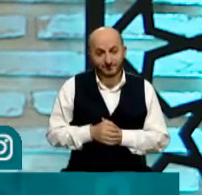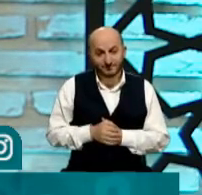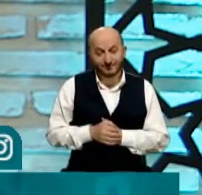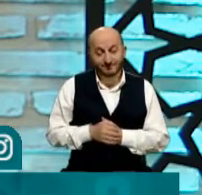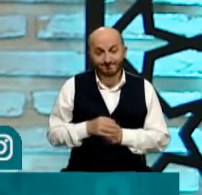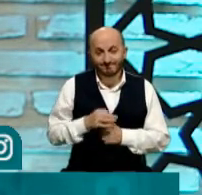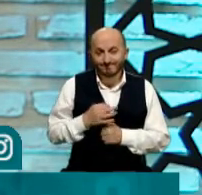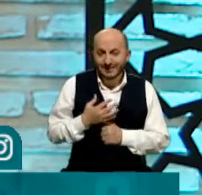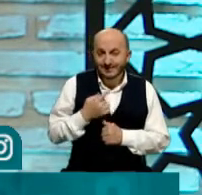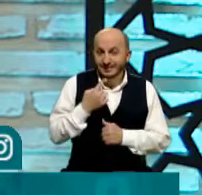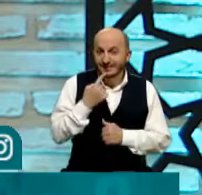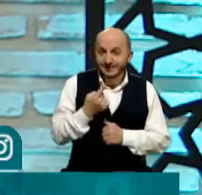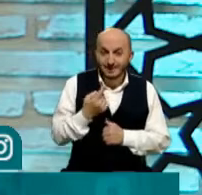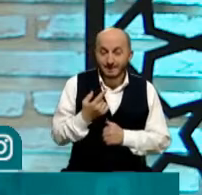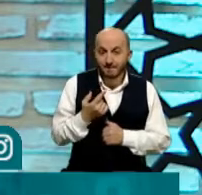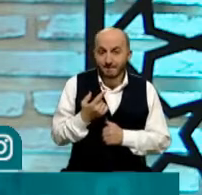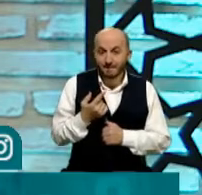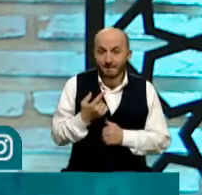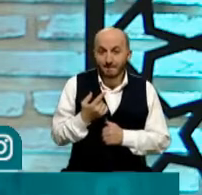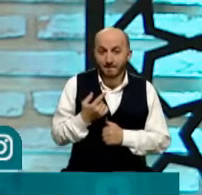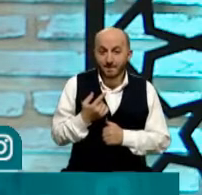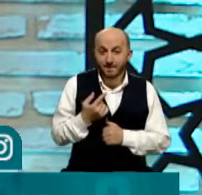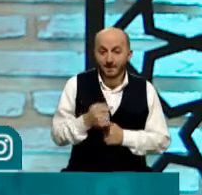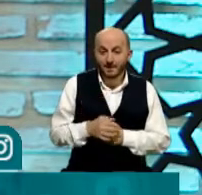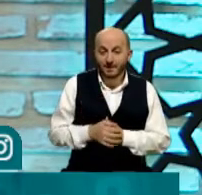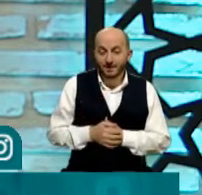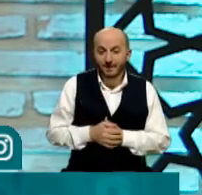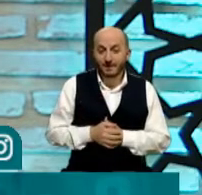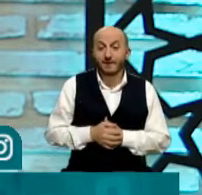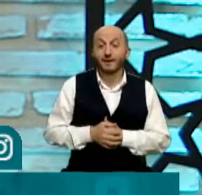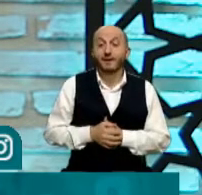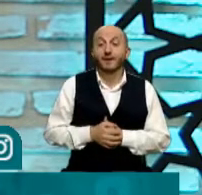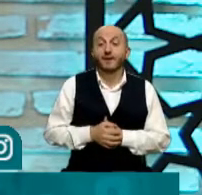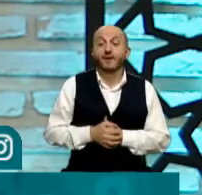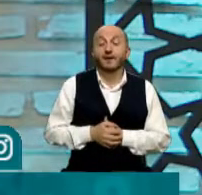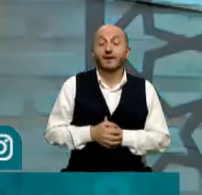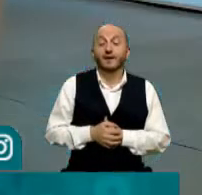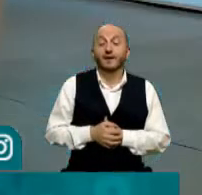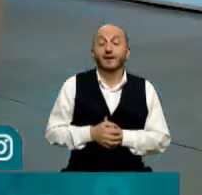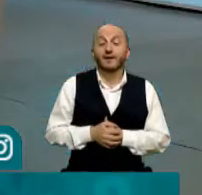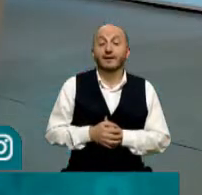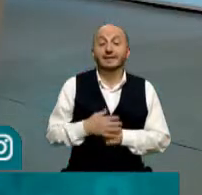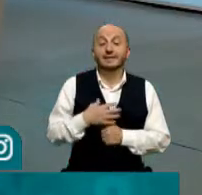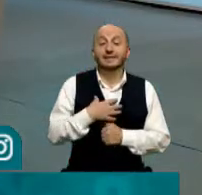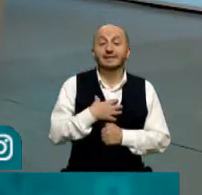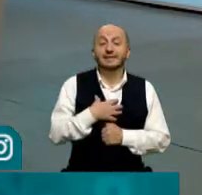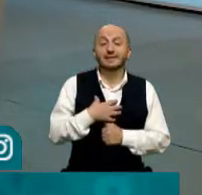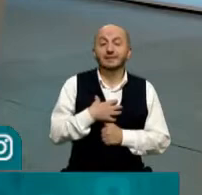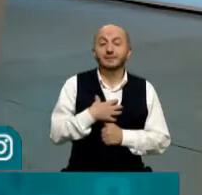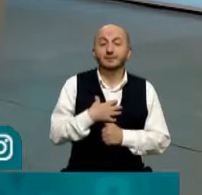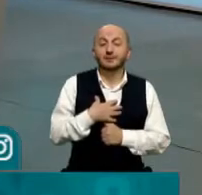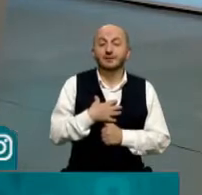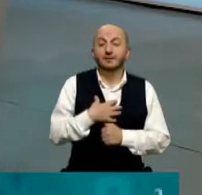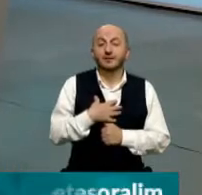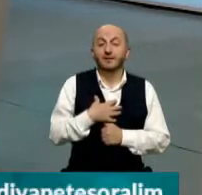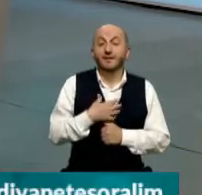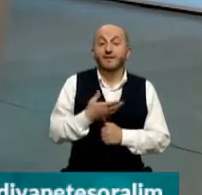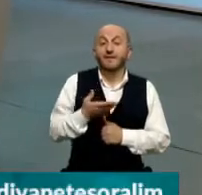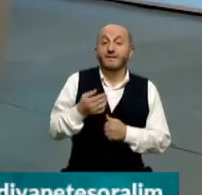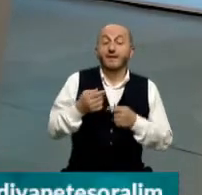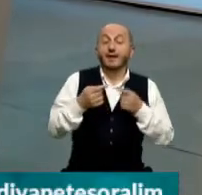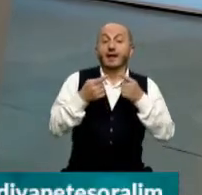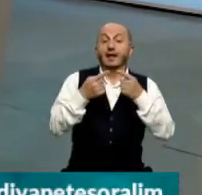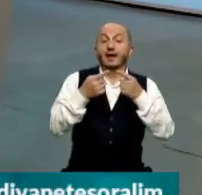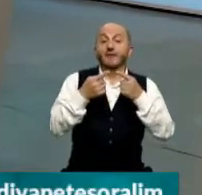Nasıl desem, yani sorguya çekilecek olanlar hani dinimizde veya öbürki dinlerden hepsi aynı sorudan